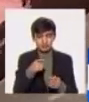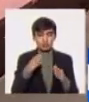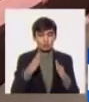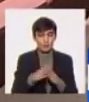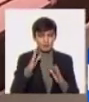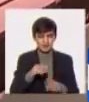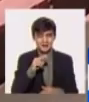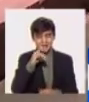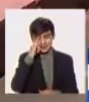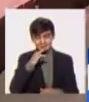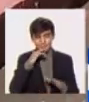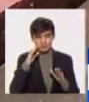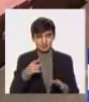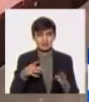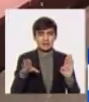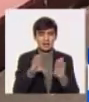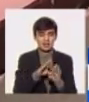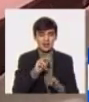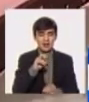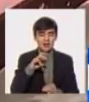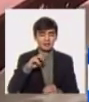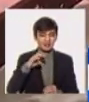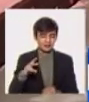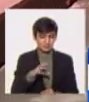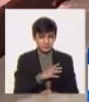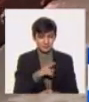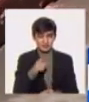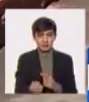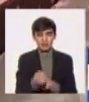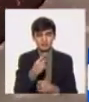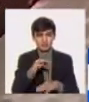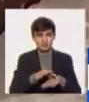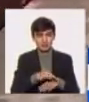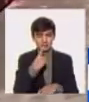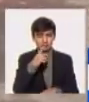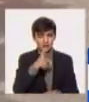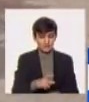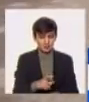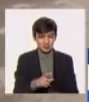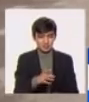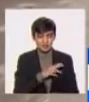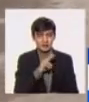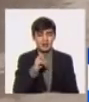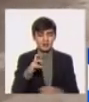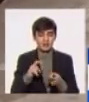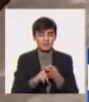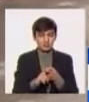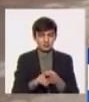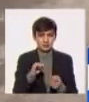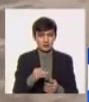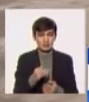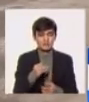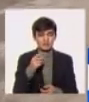одним из первых в Казахстане был закрыт на карантин из-за того, что здесь обнаружили заболевшего коронавирусом.